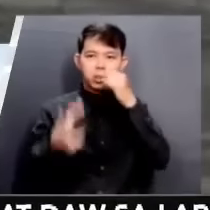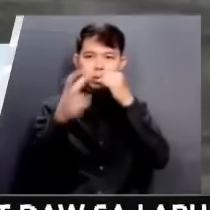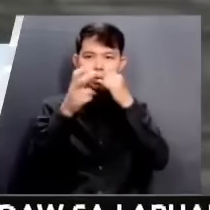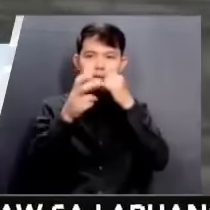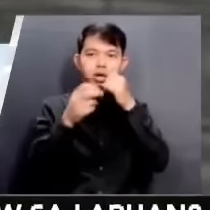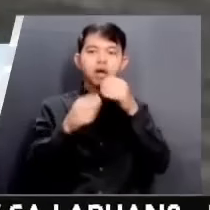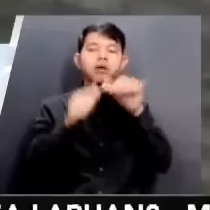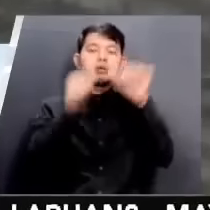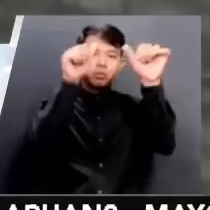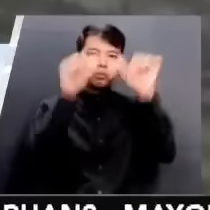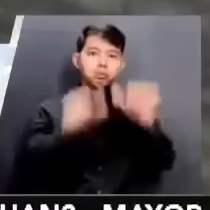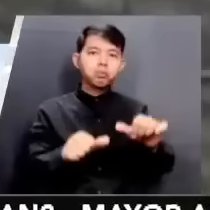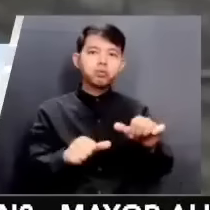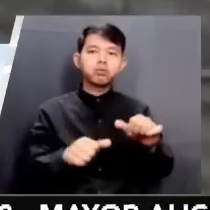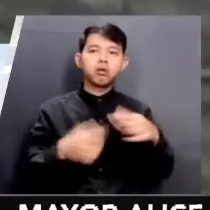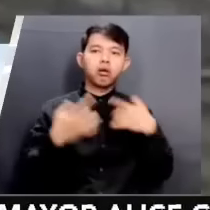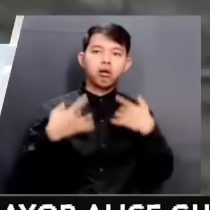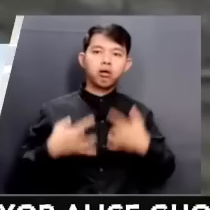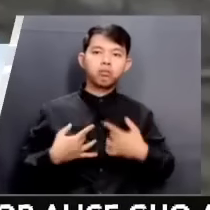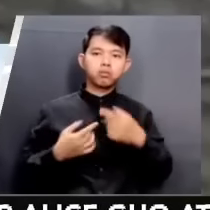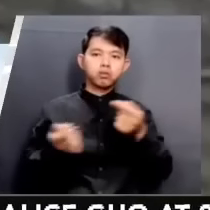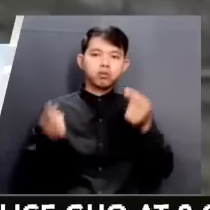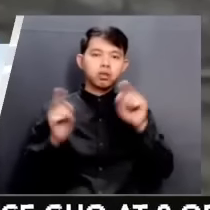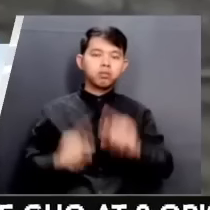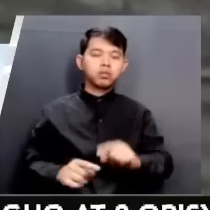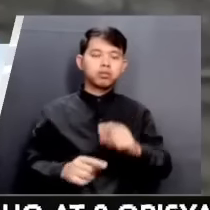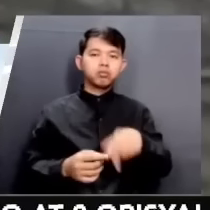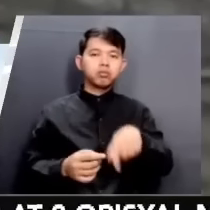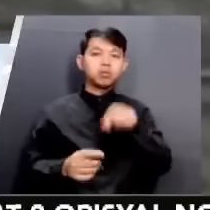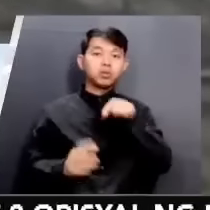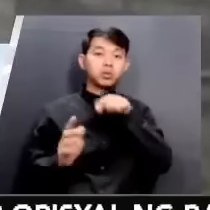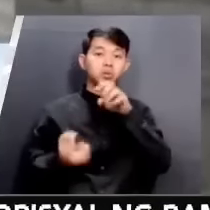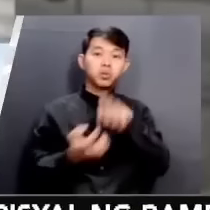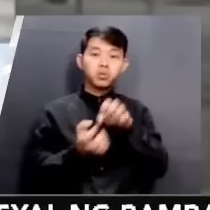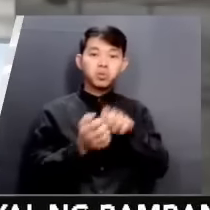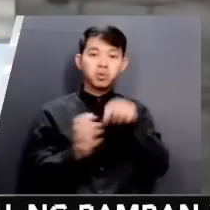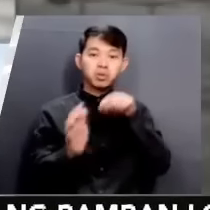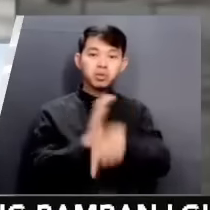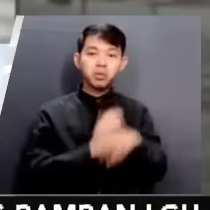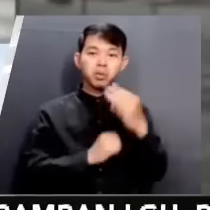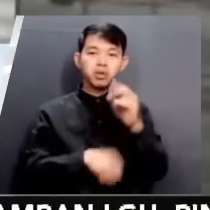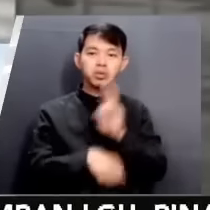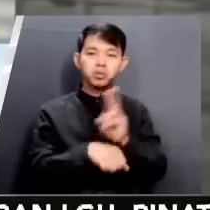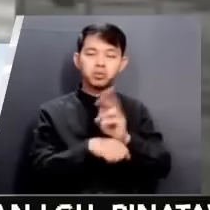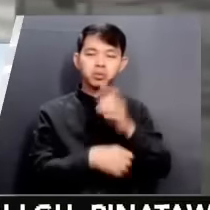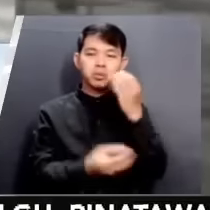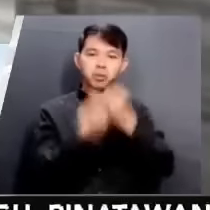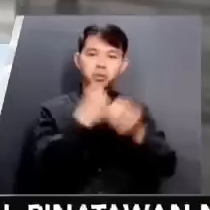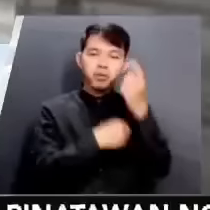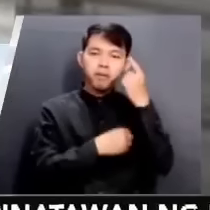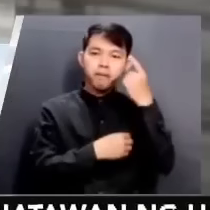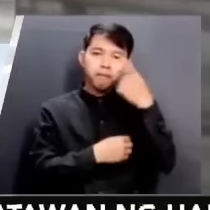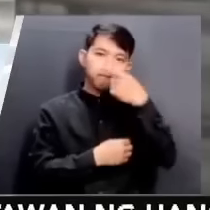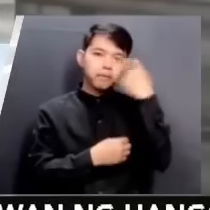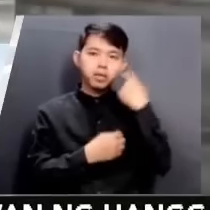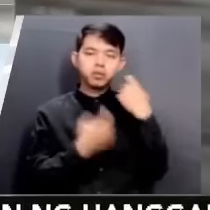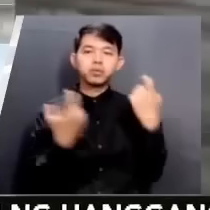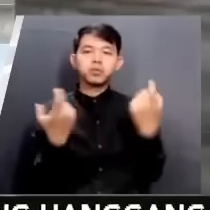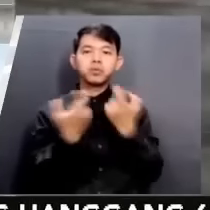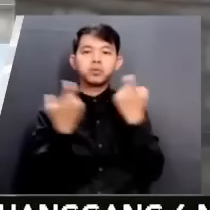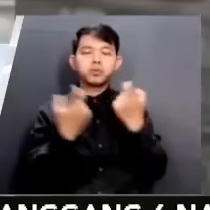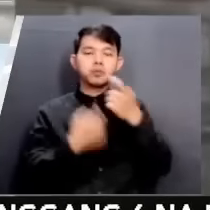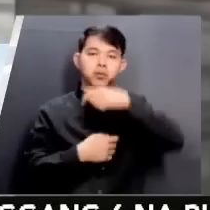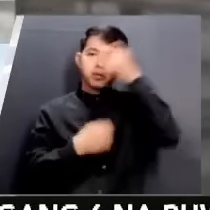lalaki. Kinatay raw ang aso para sa graduation party. Tukoy na ang may-ari ng aso at kinasuhan na ng paglabag sa